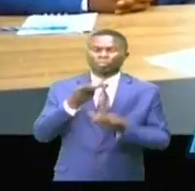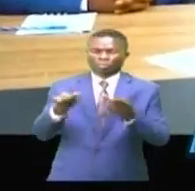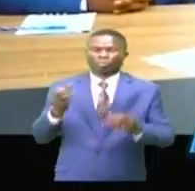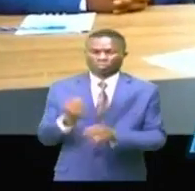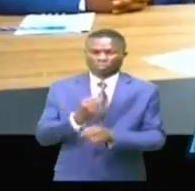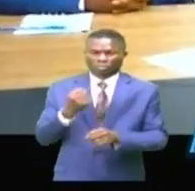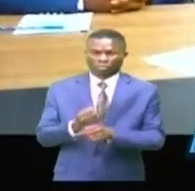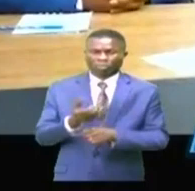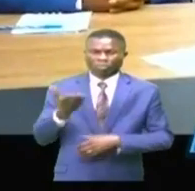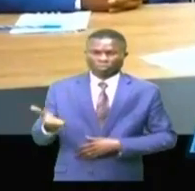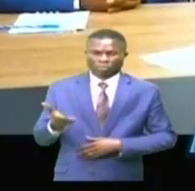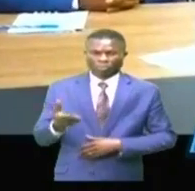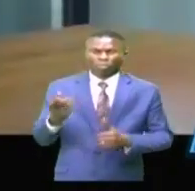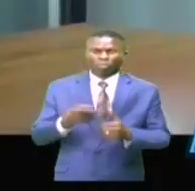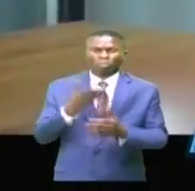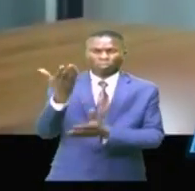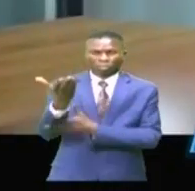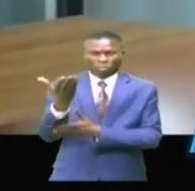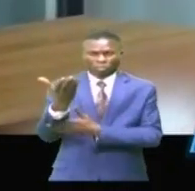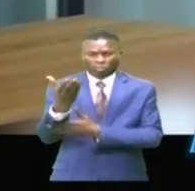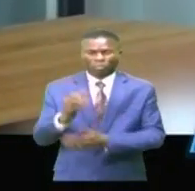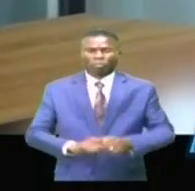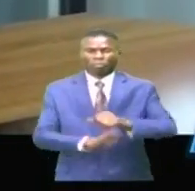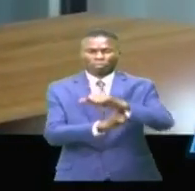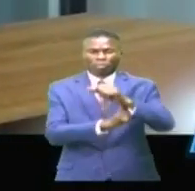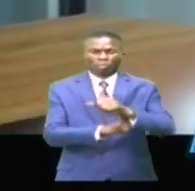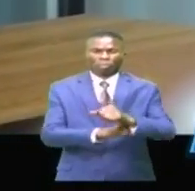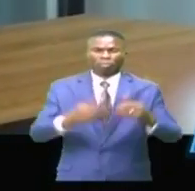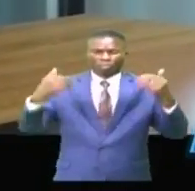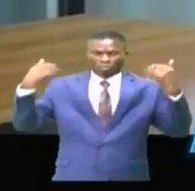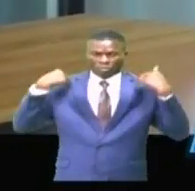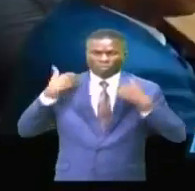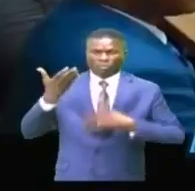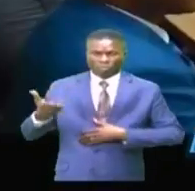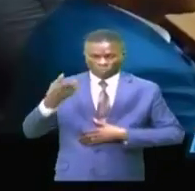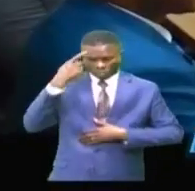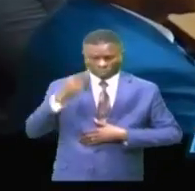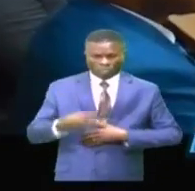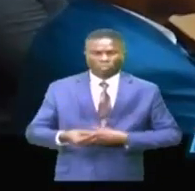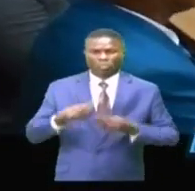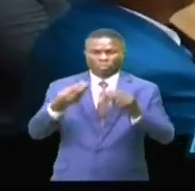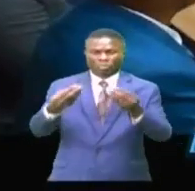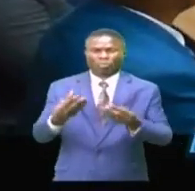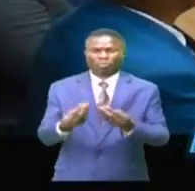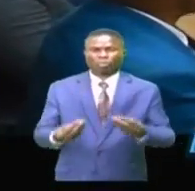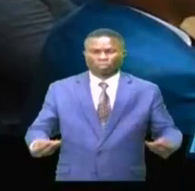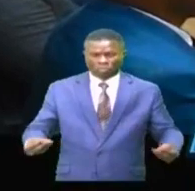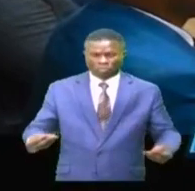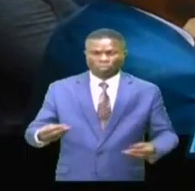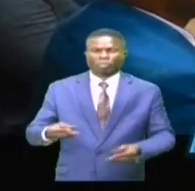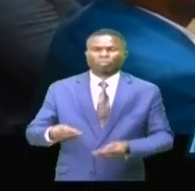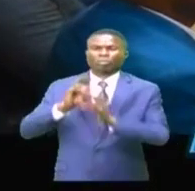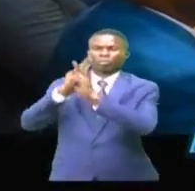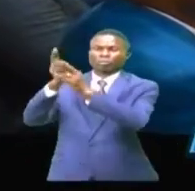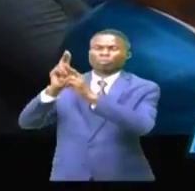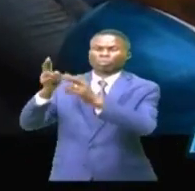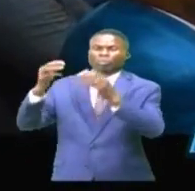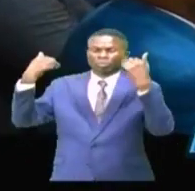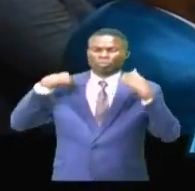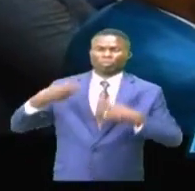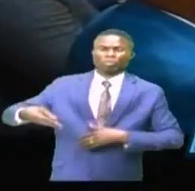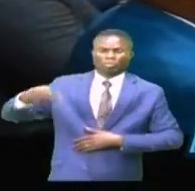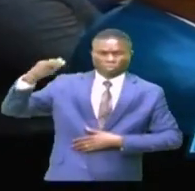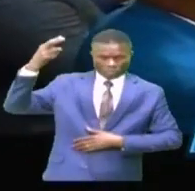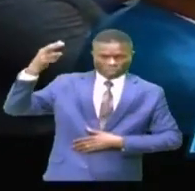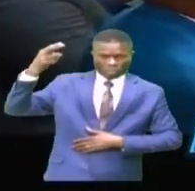de sous-traitants tout en sollicitant l'accompagnement du DG de la RSP pour qu'il porte leur doléances notamment auprès des structures qui